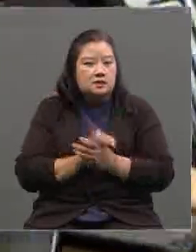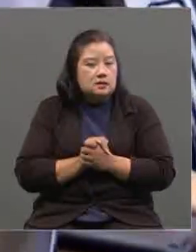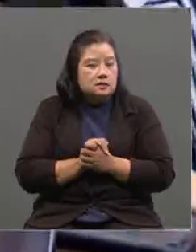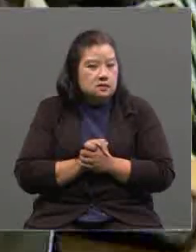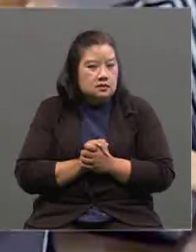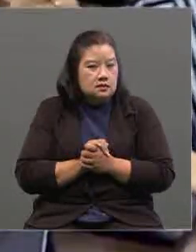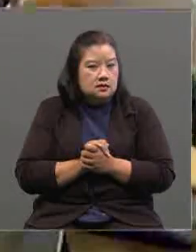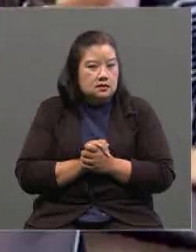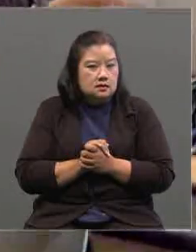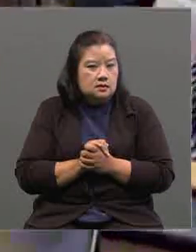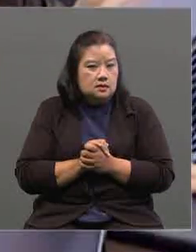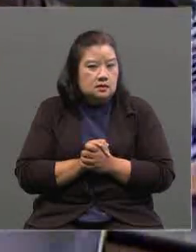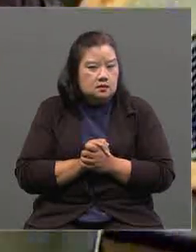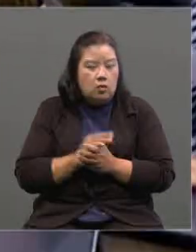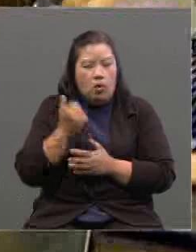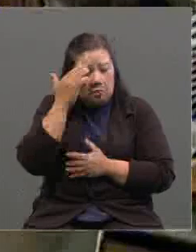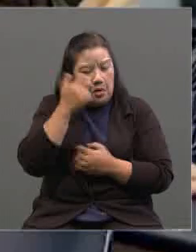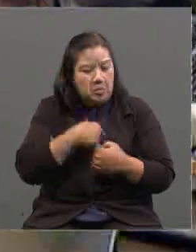้ ก็ได้กำลังใจจากสื่อนี่แหละ